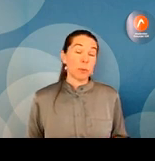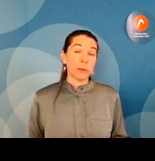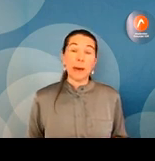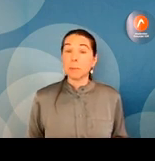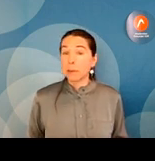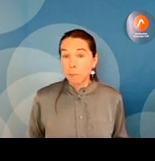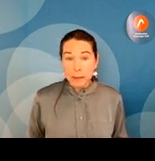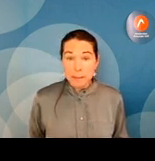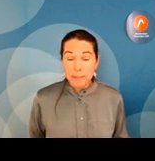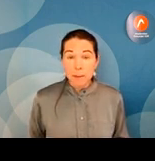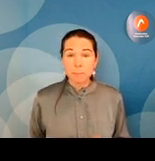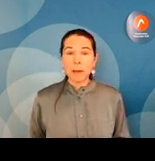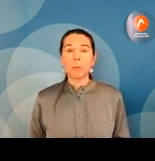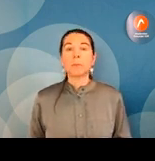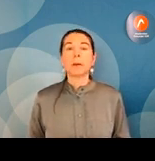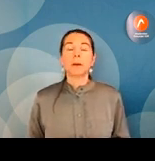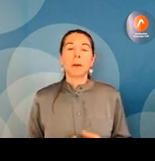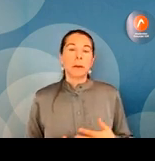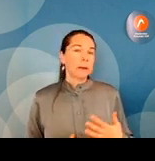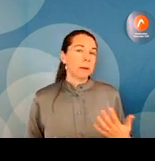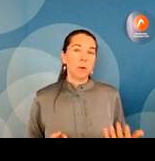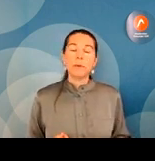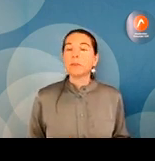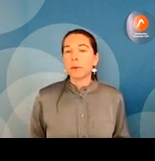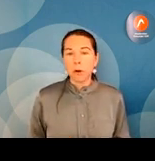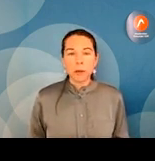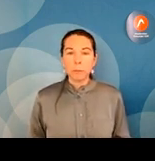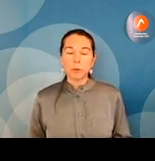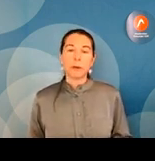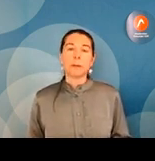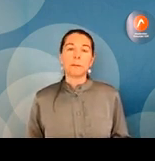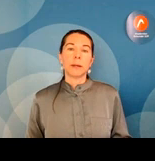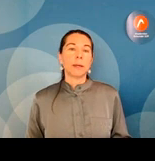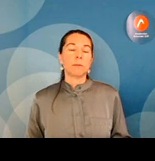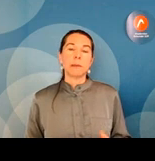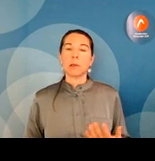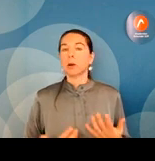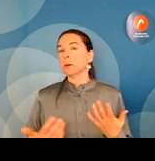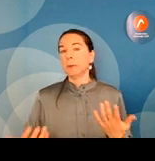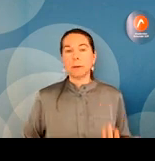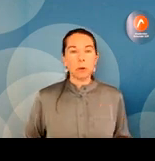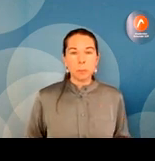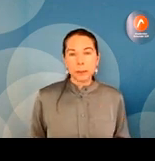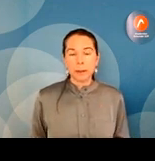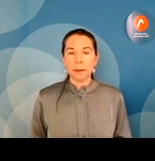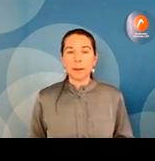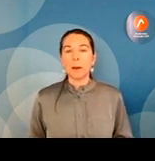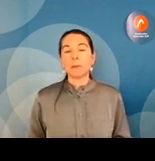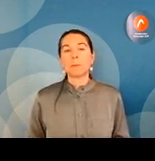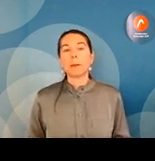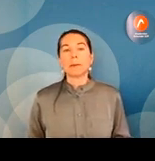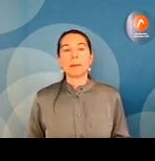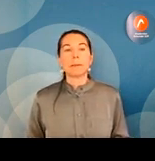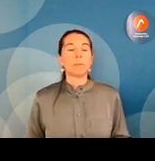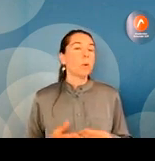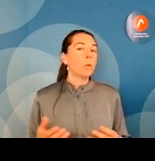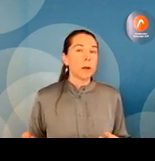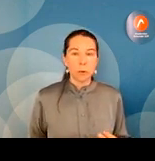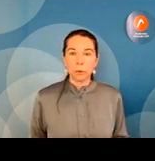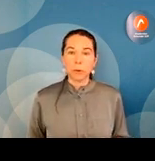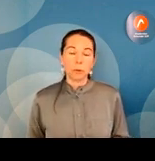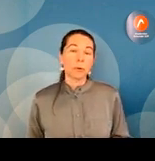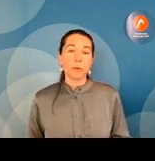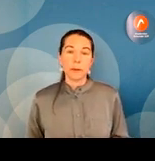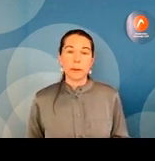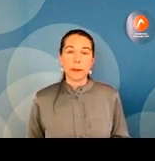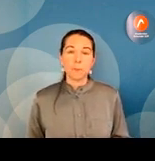kan finnas på en arbetsplats till exempel om hur vi ska vara mot varandra, att vi ska leva upp till arbetsplatsens